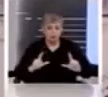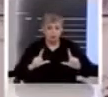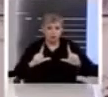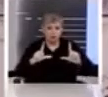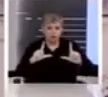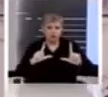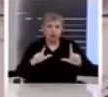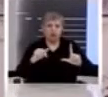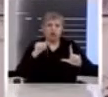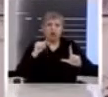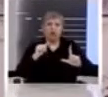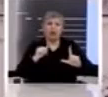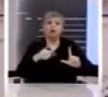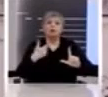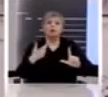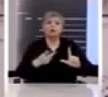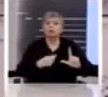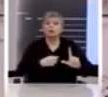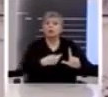εμβριουλκός